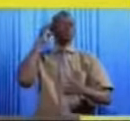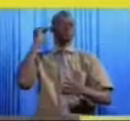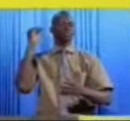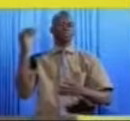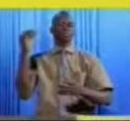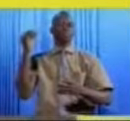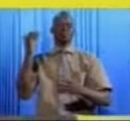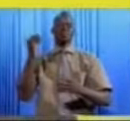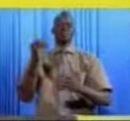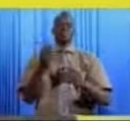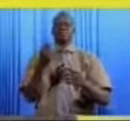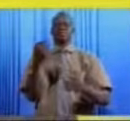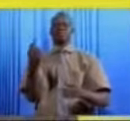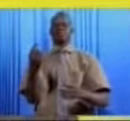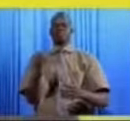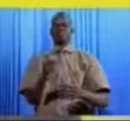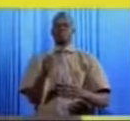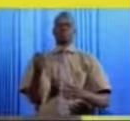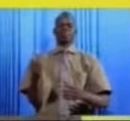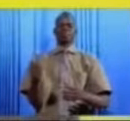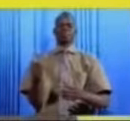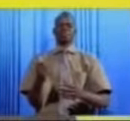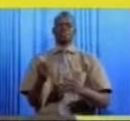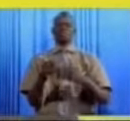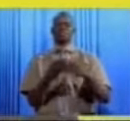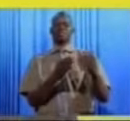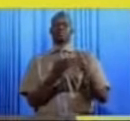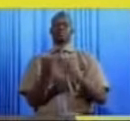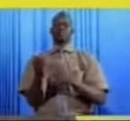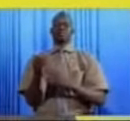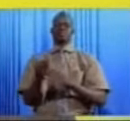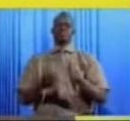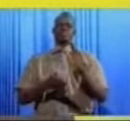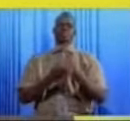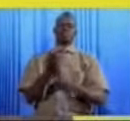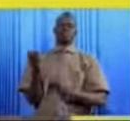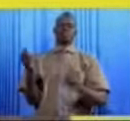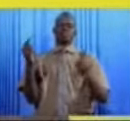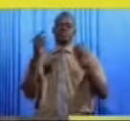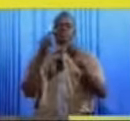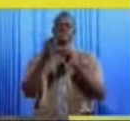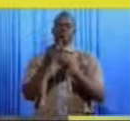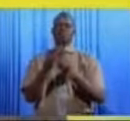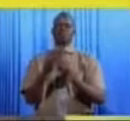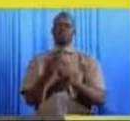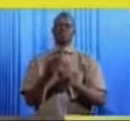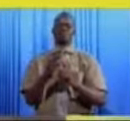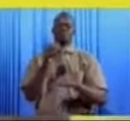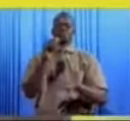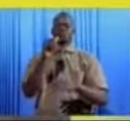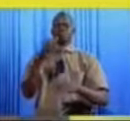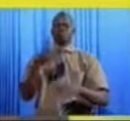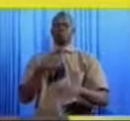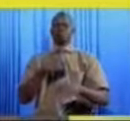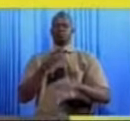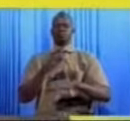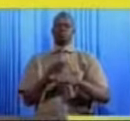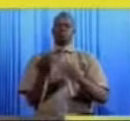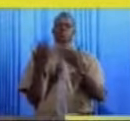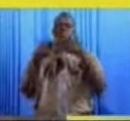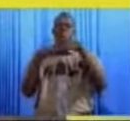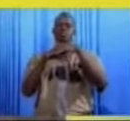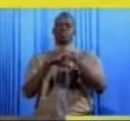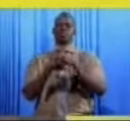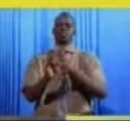des uns et des autres afin d'aller vers ce que j'appellerais l'intégration